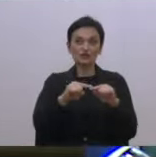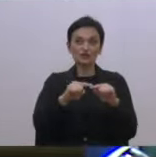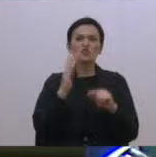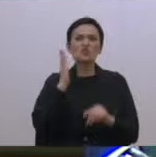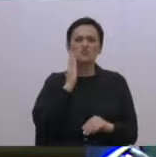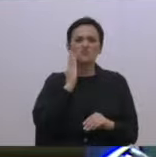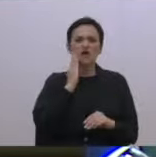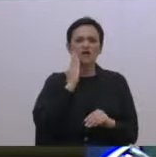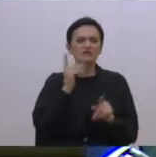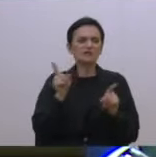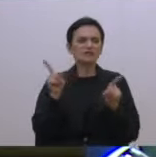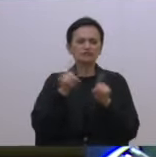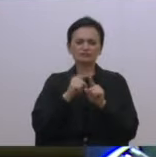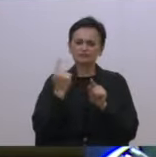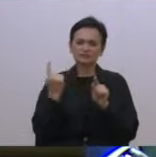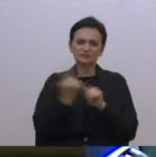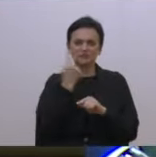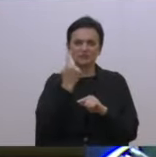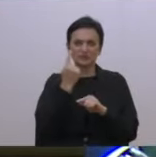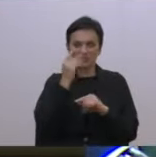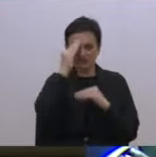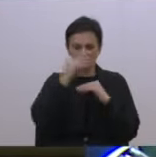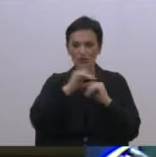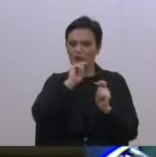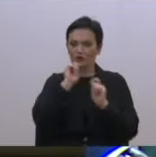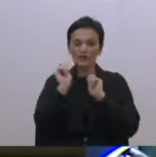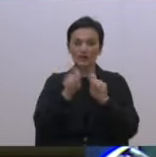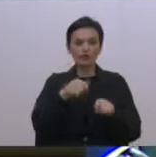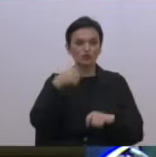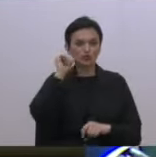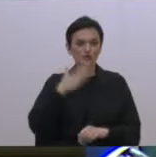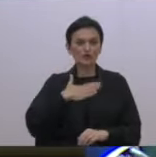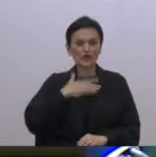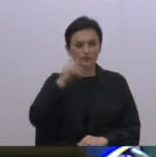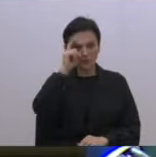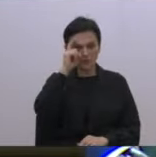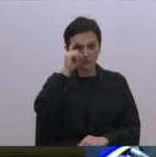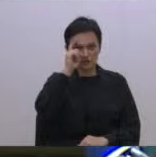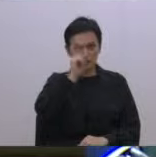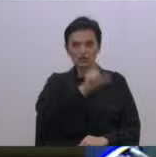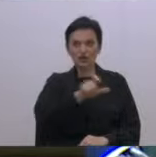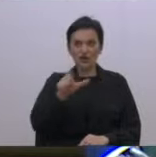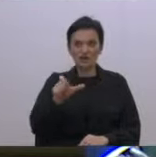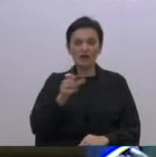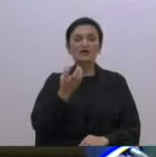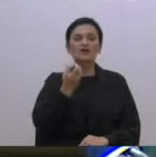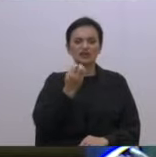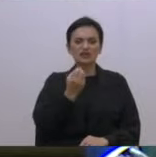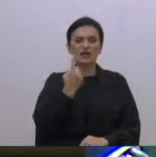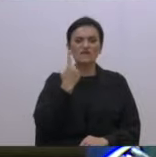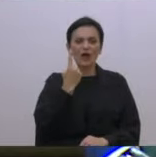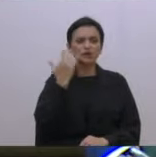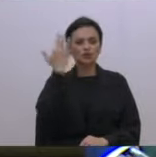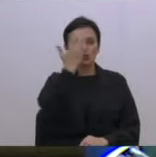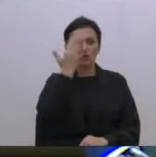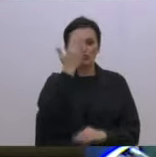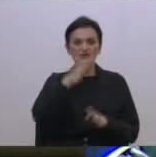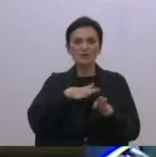მართლაც დაუვიწყარი საღამო გვაჩუქეს გუშინ ჩვენმა ბიჭებმა. კიდევ ერთი ოცნება